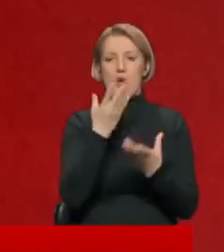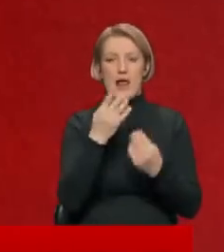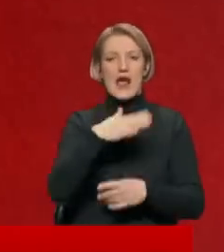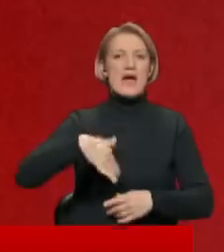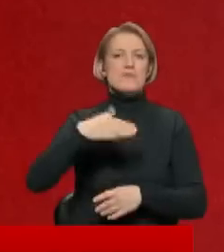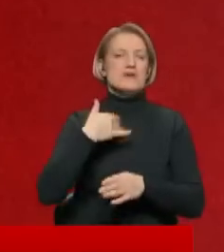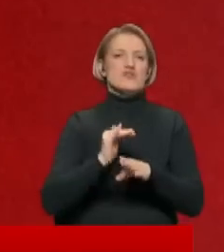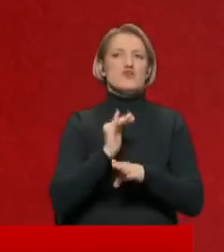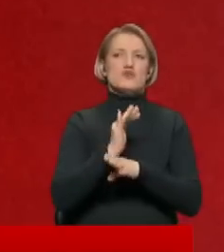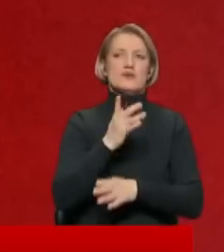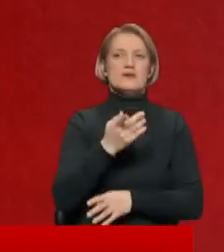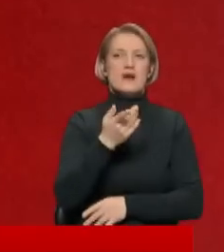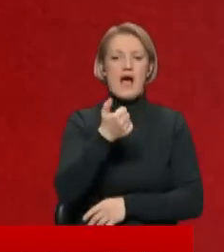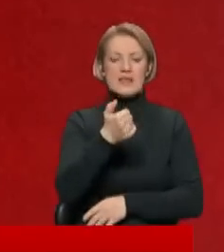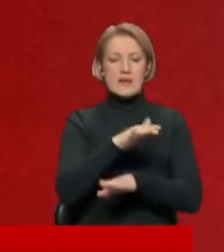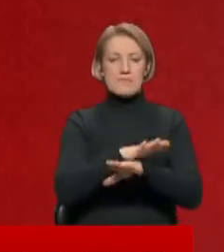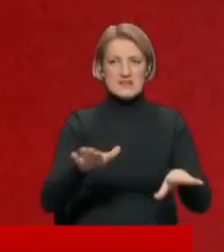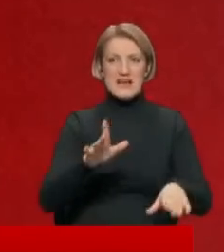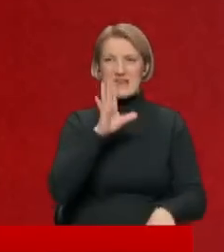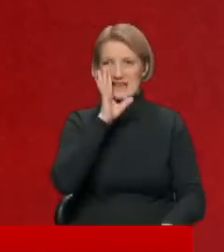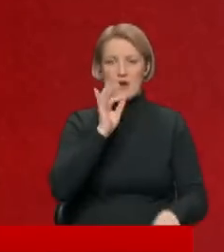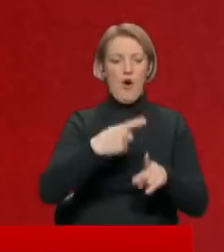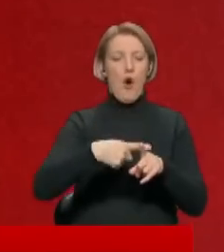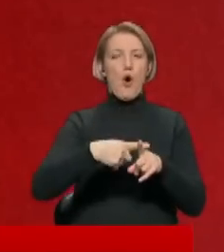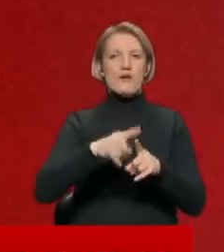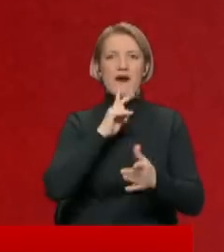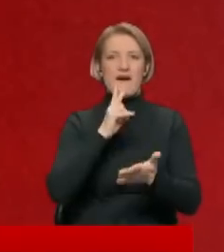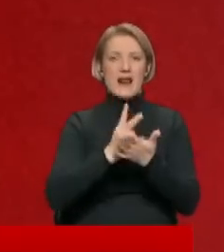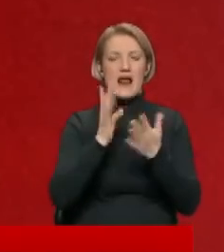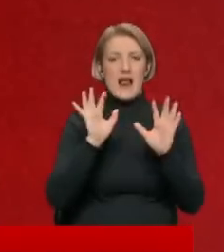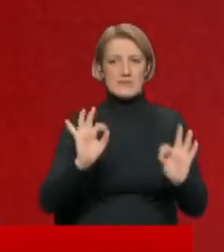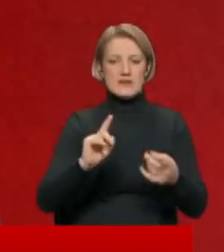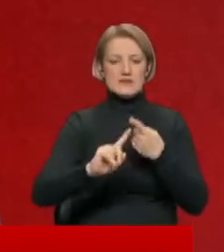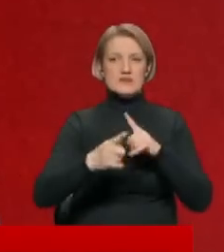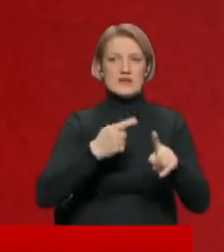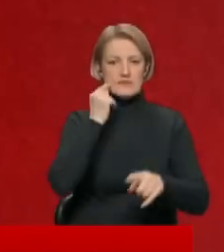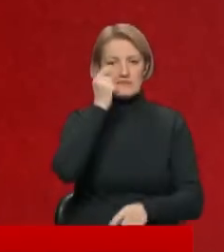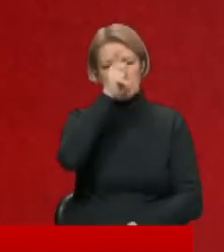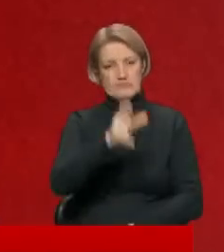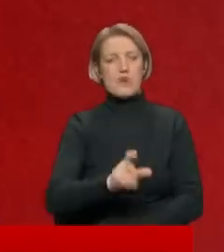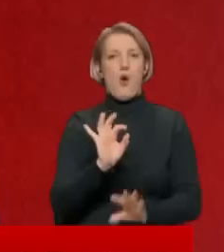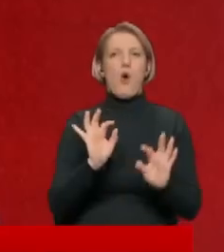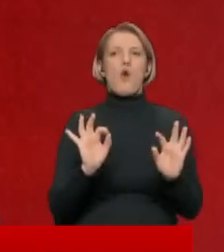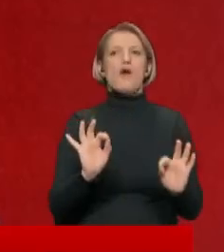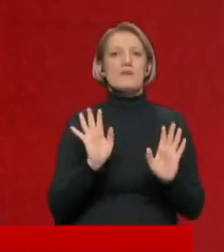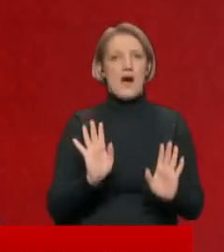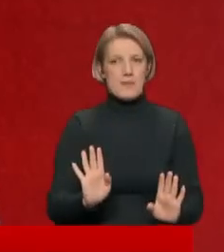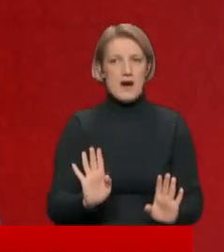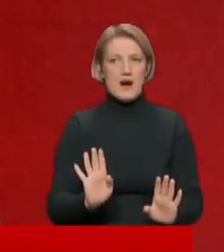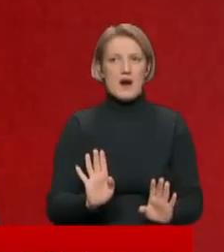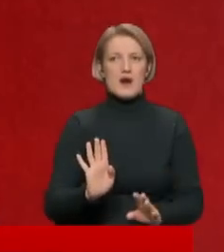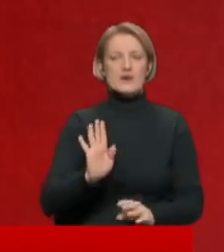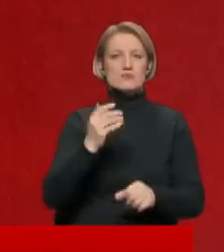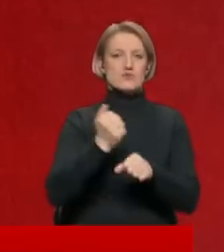Kim olsa kazanır mı diyorsunuz yani ortadaki iradeyle beraber Elbette siyasal karakter çok çok önemli netice itibariyle